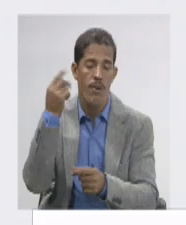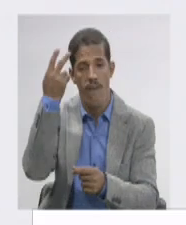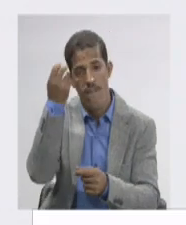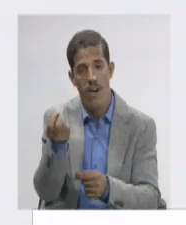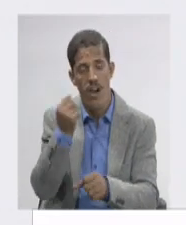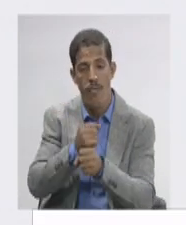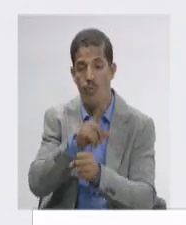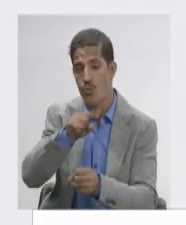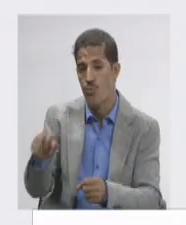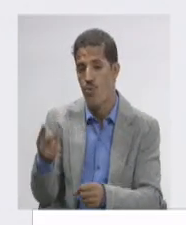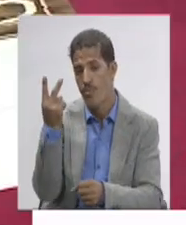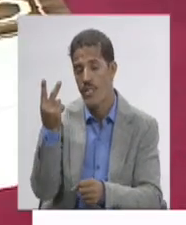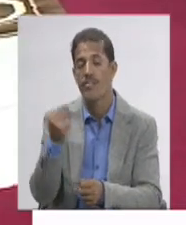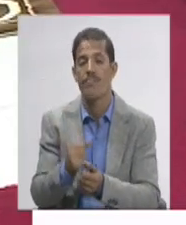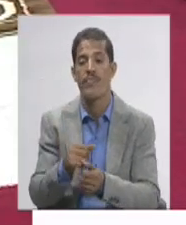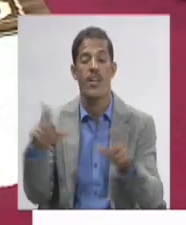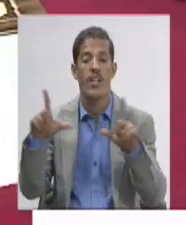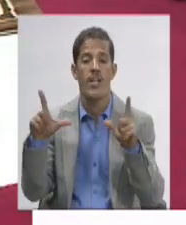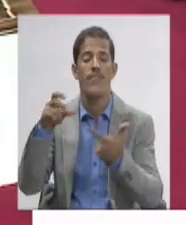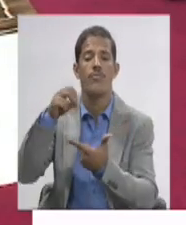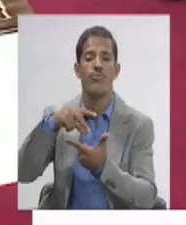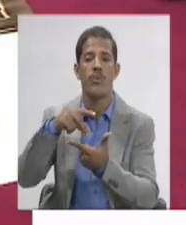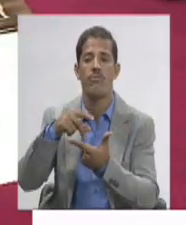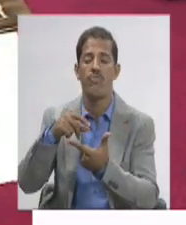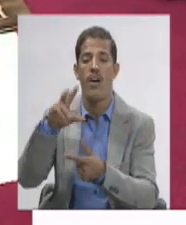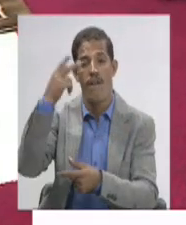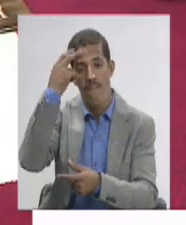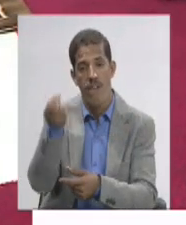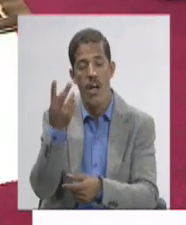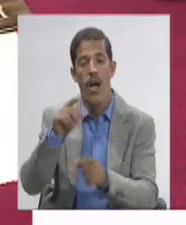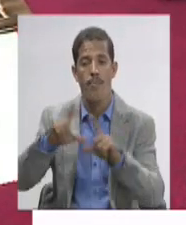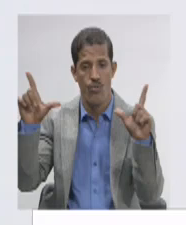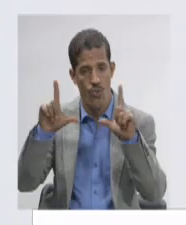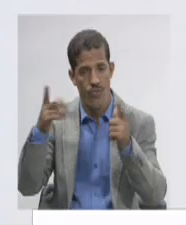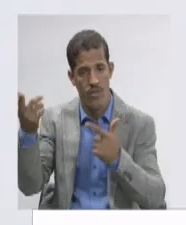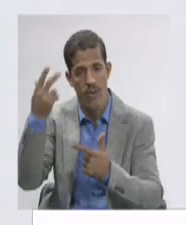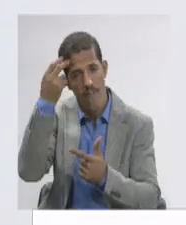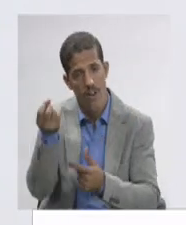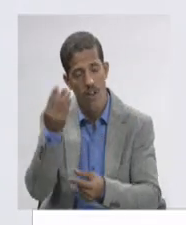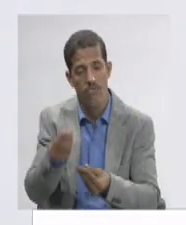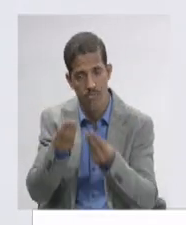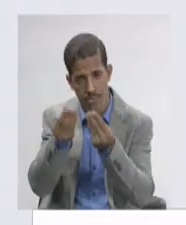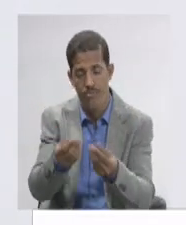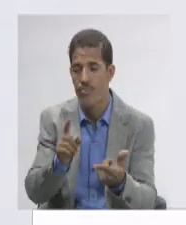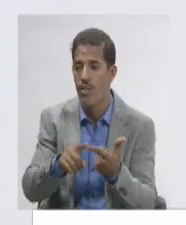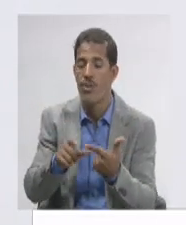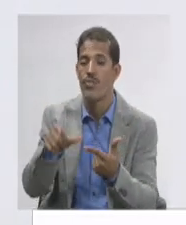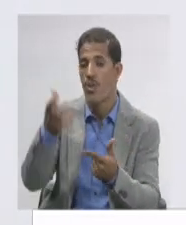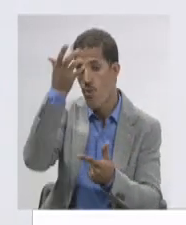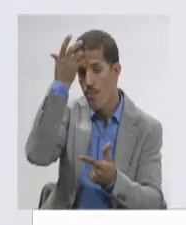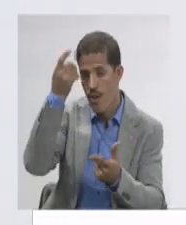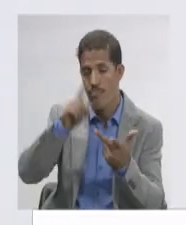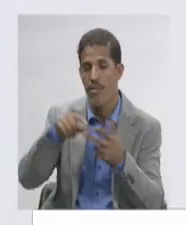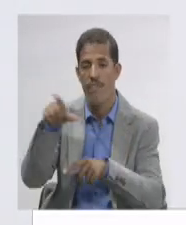يومين اخذت التلفزه من كل هذه الاراء قدمها صحفيون اصحاب خبره وقدمها ايضا بعض المثقفين